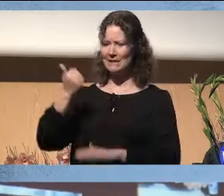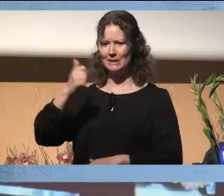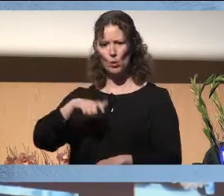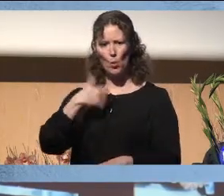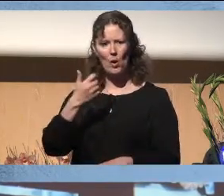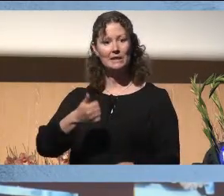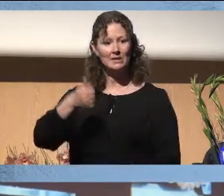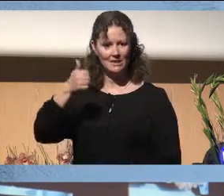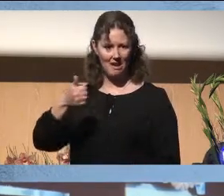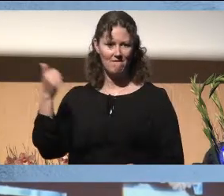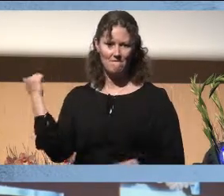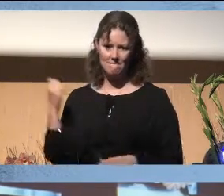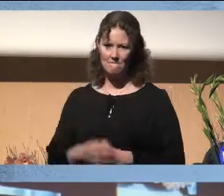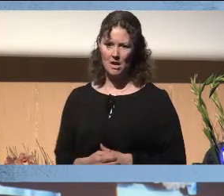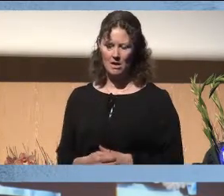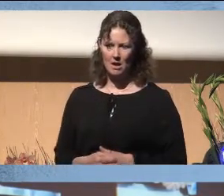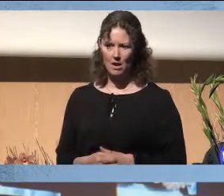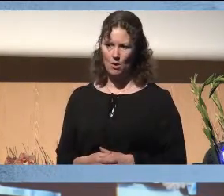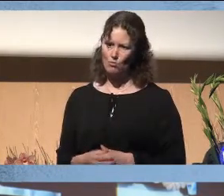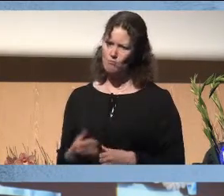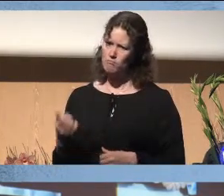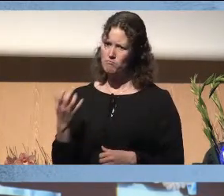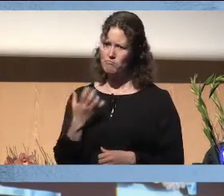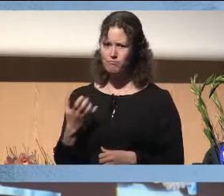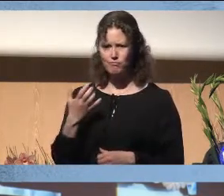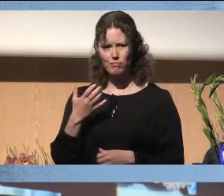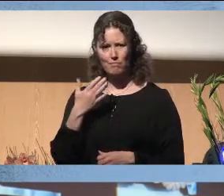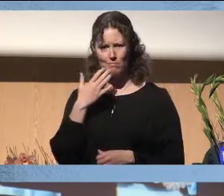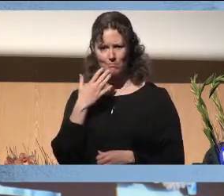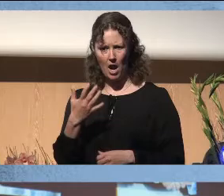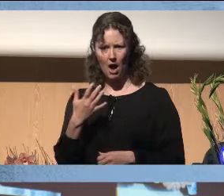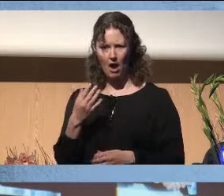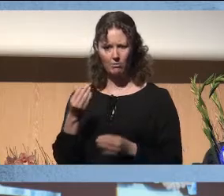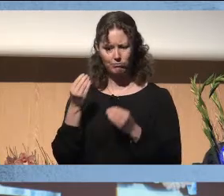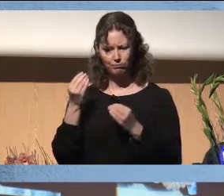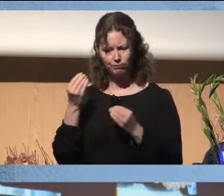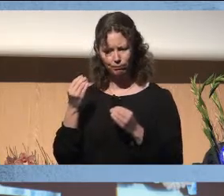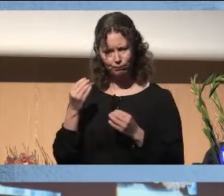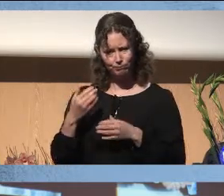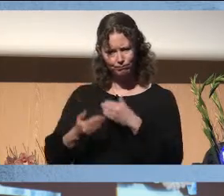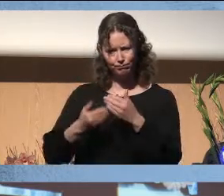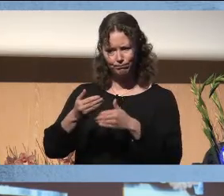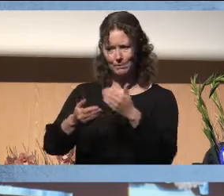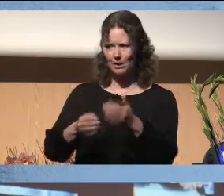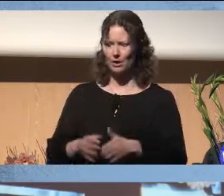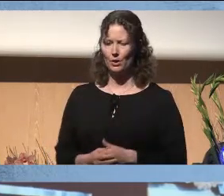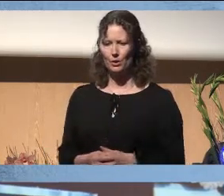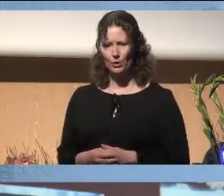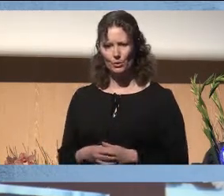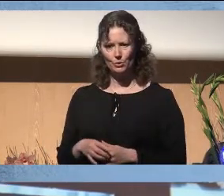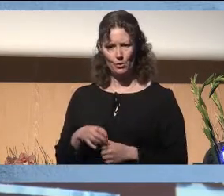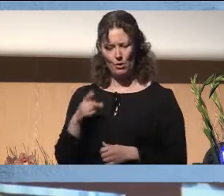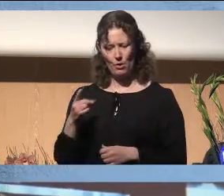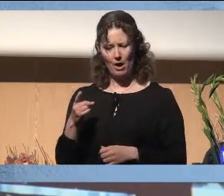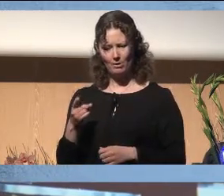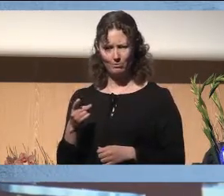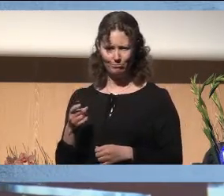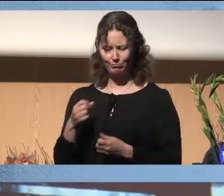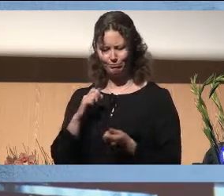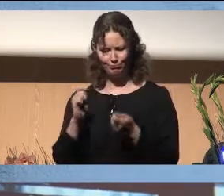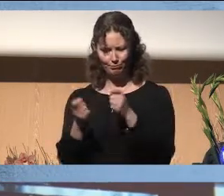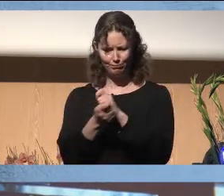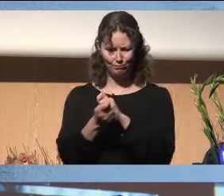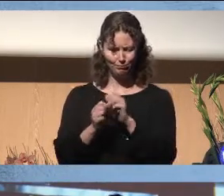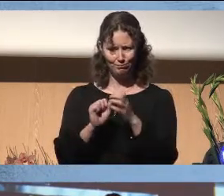unga chef. Vilken resa den mannen har gjort. För hon har suttit i en smutsig t-shirt och gjort så. Yeah, jag kan inte